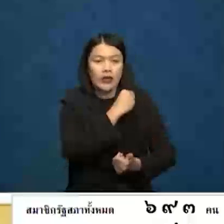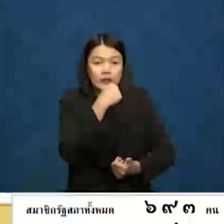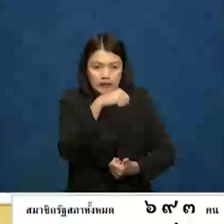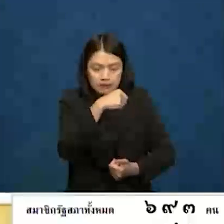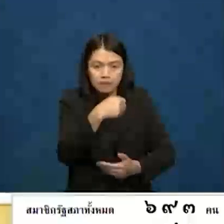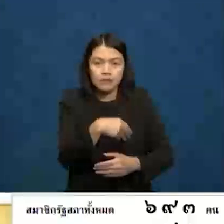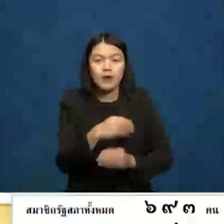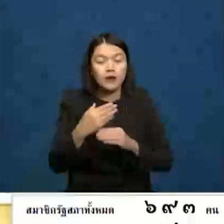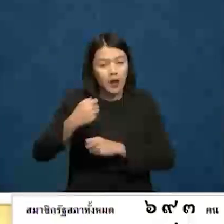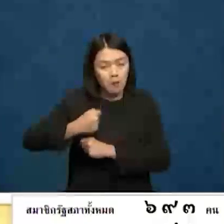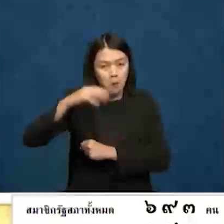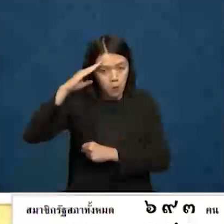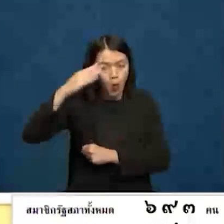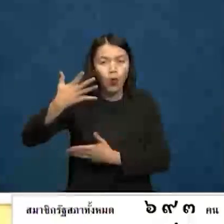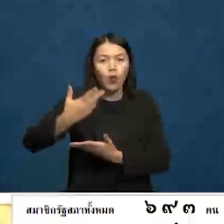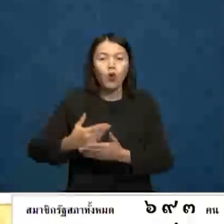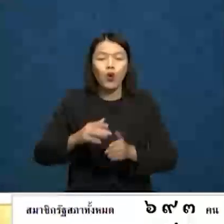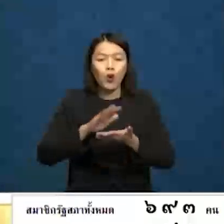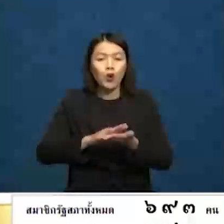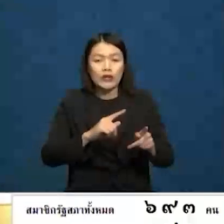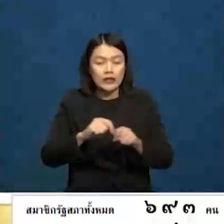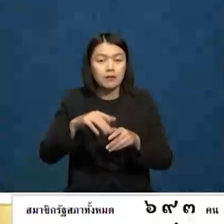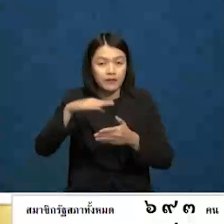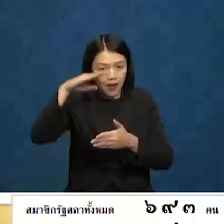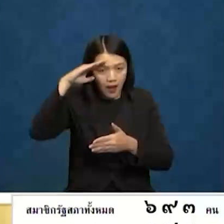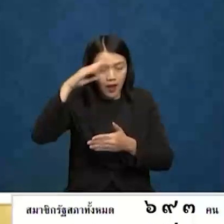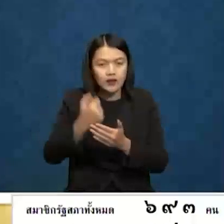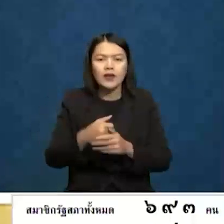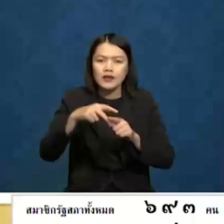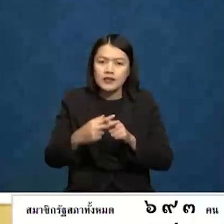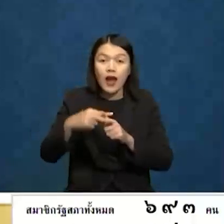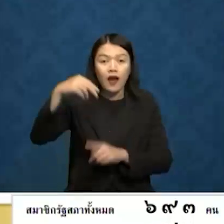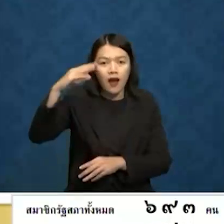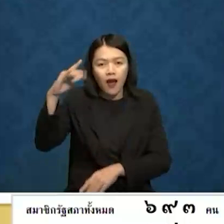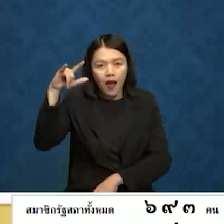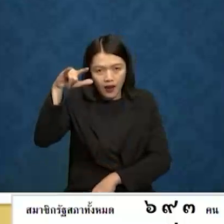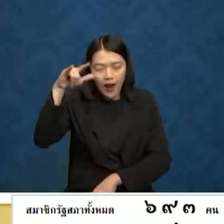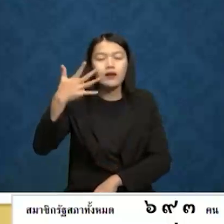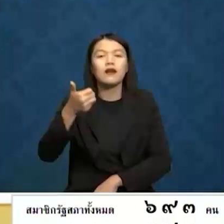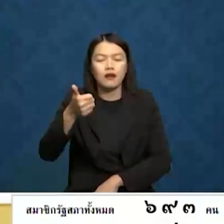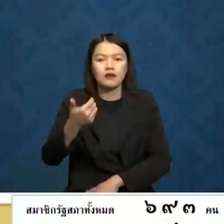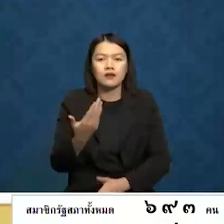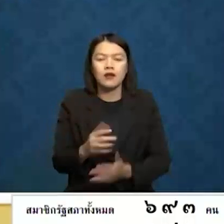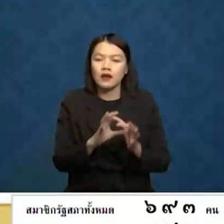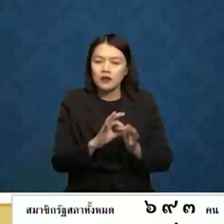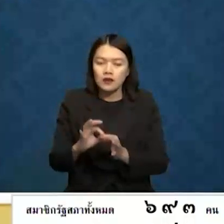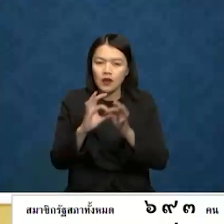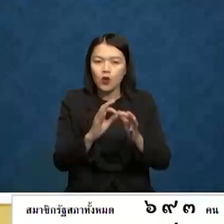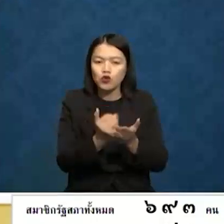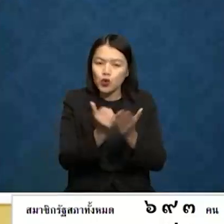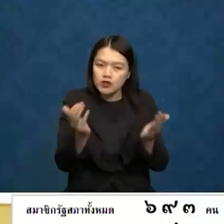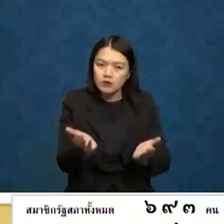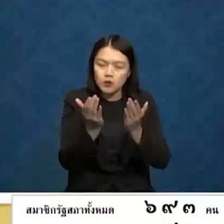ารบกนะครับรวมทั้งโรงเรียนเตรียมทหารและโรงเรียนช่างอากาศที่เกี่ยวข้องดังนี้จะทำให้